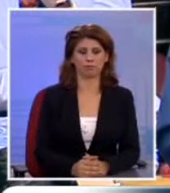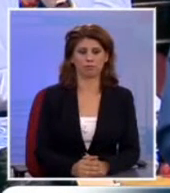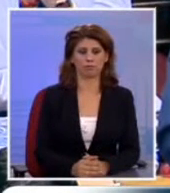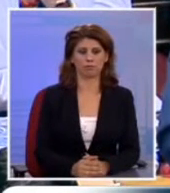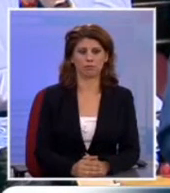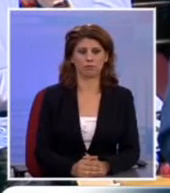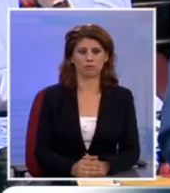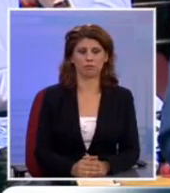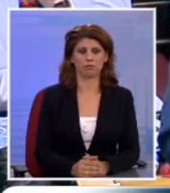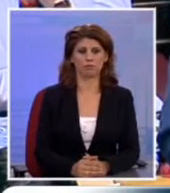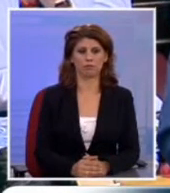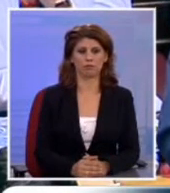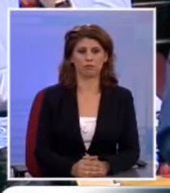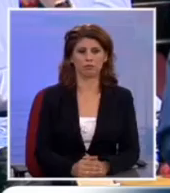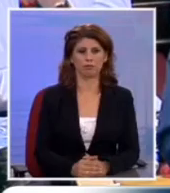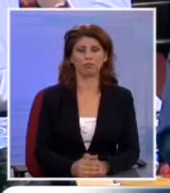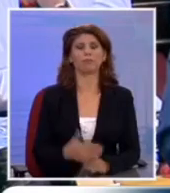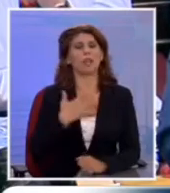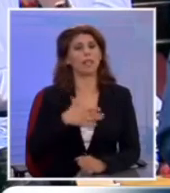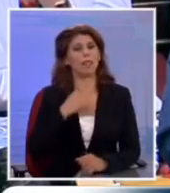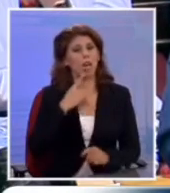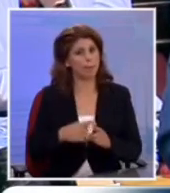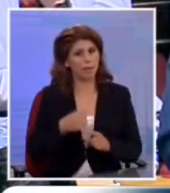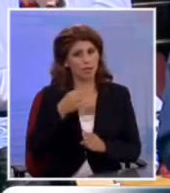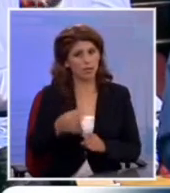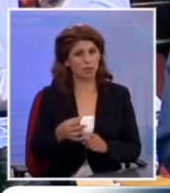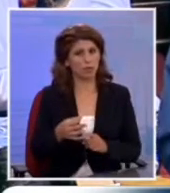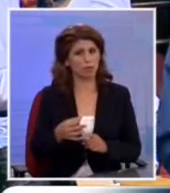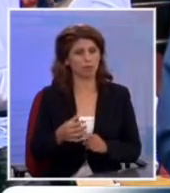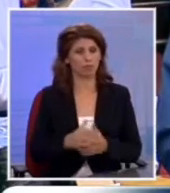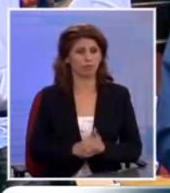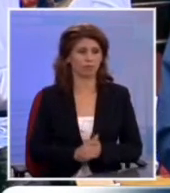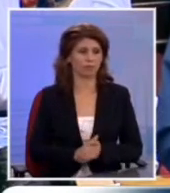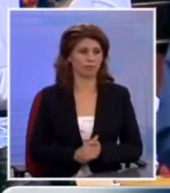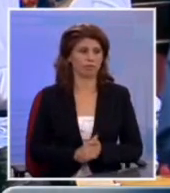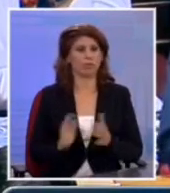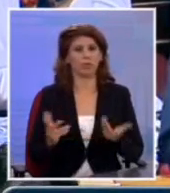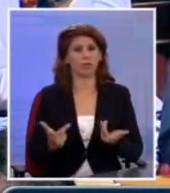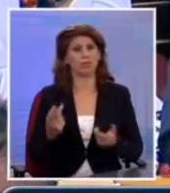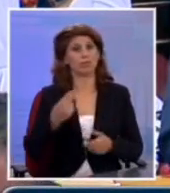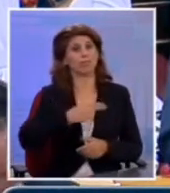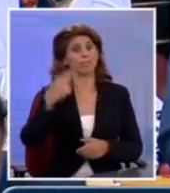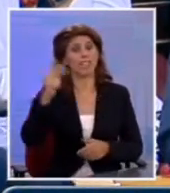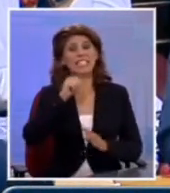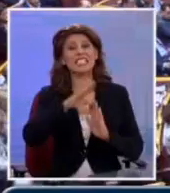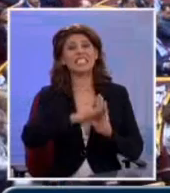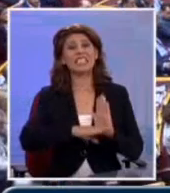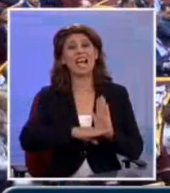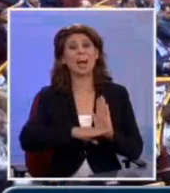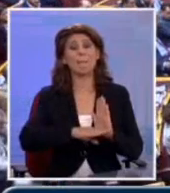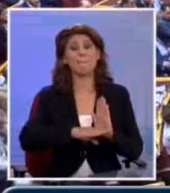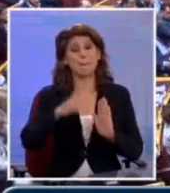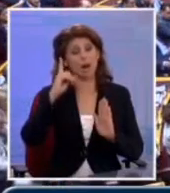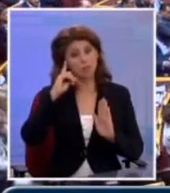Θα ήθελα απλώς να αναφέρω, να γνωστοποιήσω στο σώμα, ότι διαπρεπείς συνταγματολόγοι,